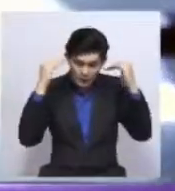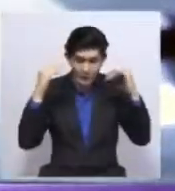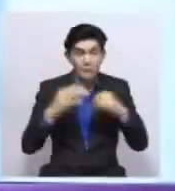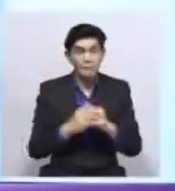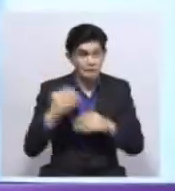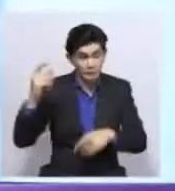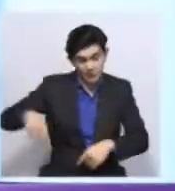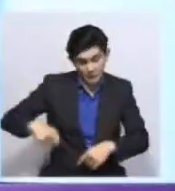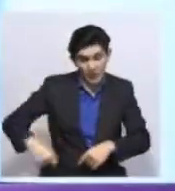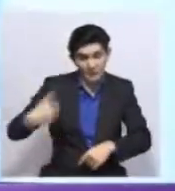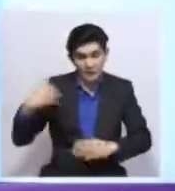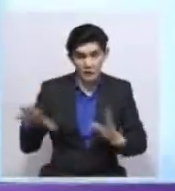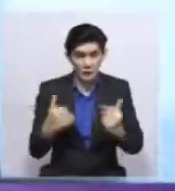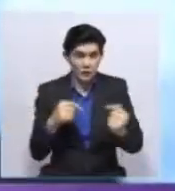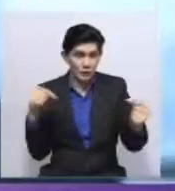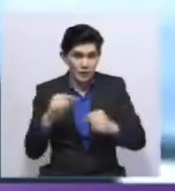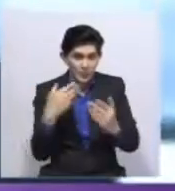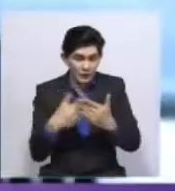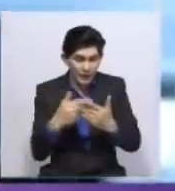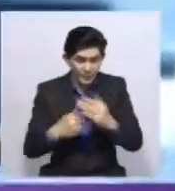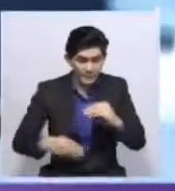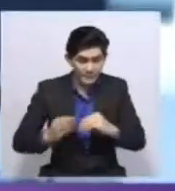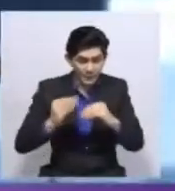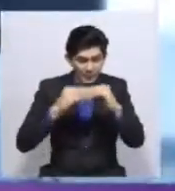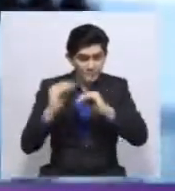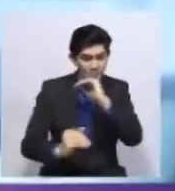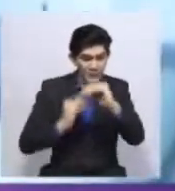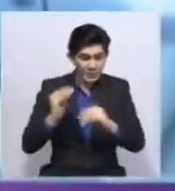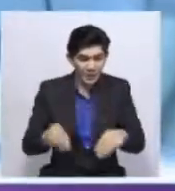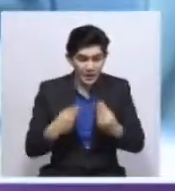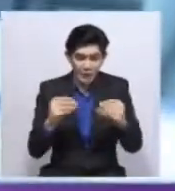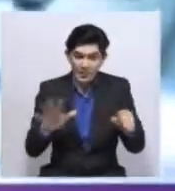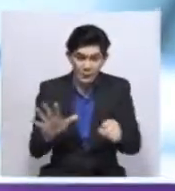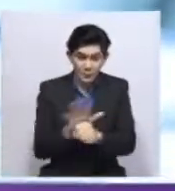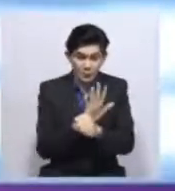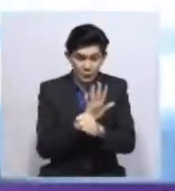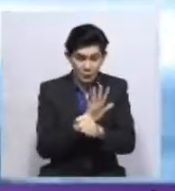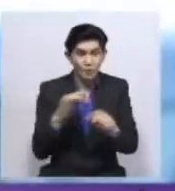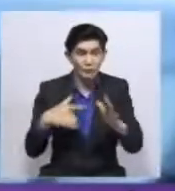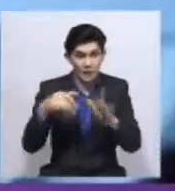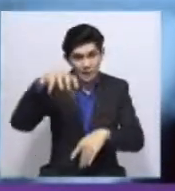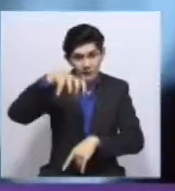เมียนมาเพื่อสร้างรายได้และการเติบโตให้แก่องค์กรเภสัชกร